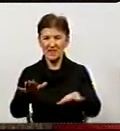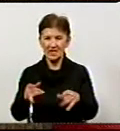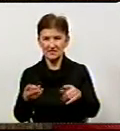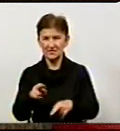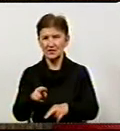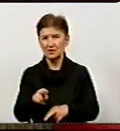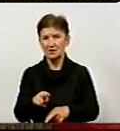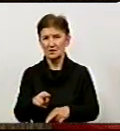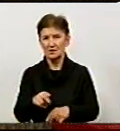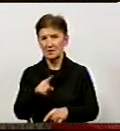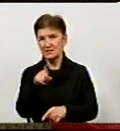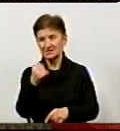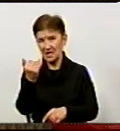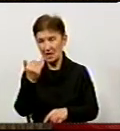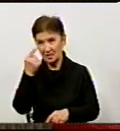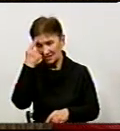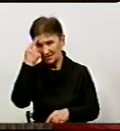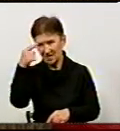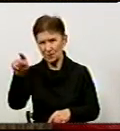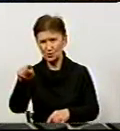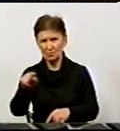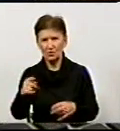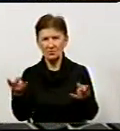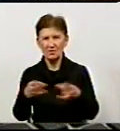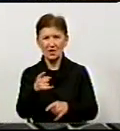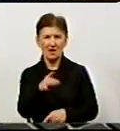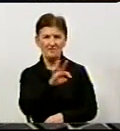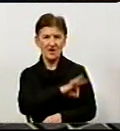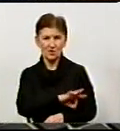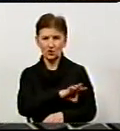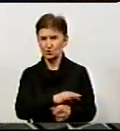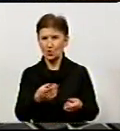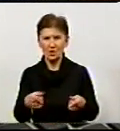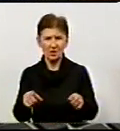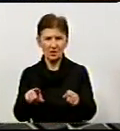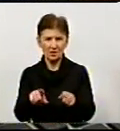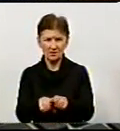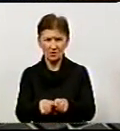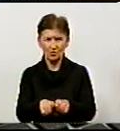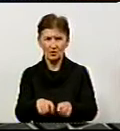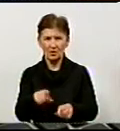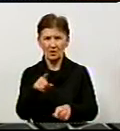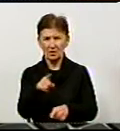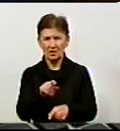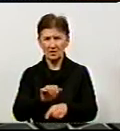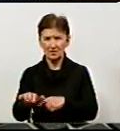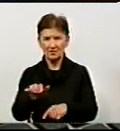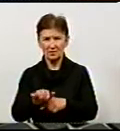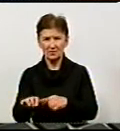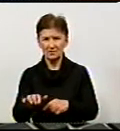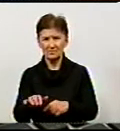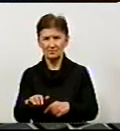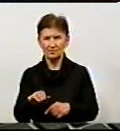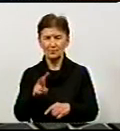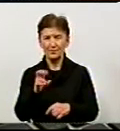сортування. За задумом школяра, з подрібненого сміття, використовуючи ось такий 3D-принтер, виготовлятимуть пристрої, які